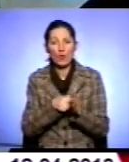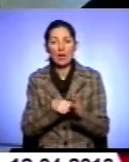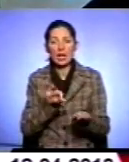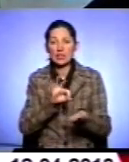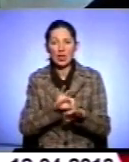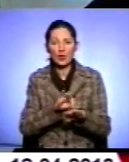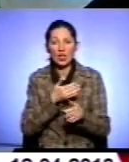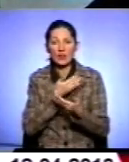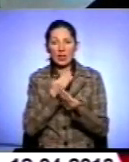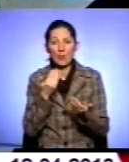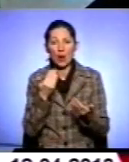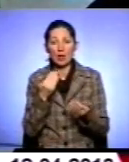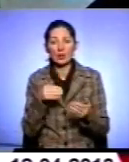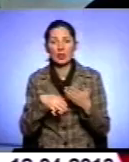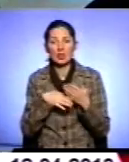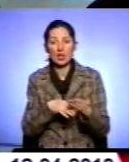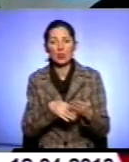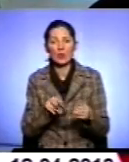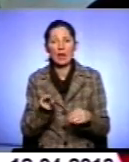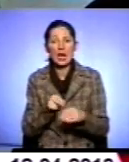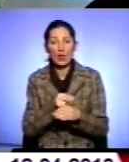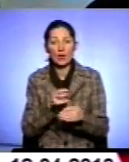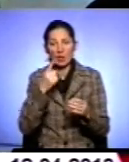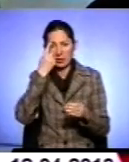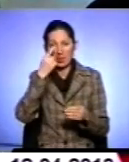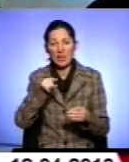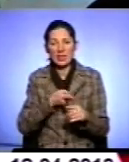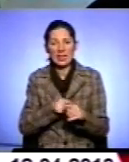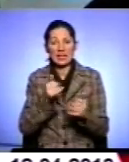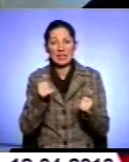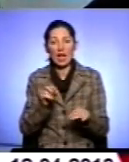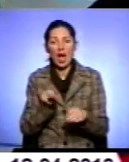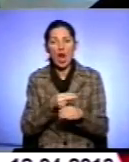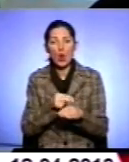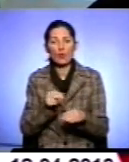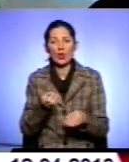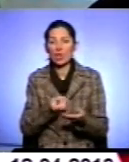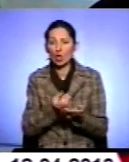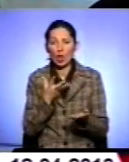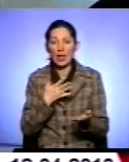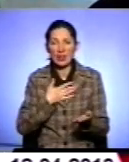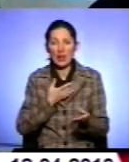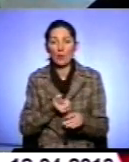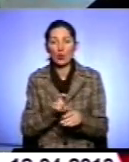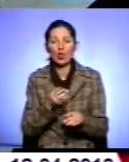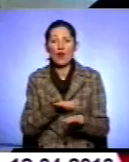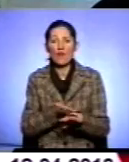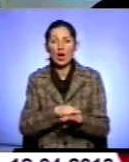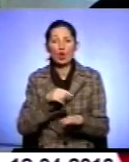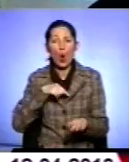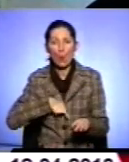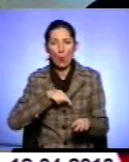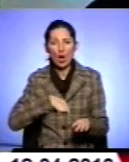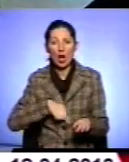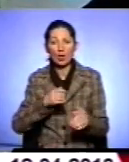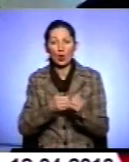немає засобів на лікування. Ви знаєте, яке зараз лікування дороге. Це дуже важко нам морально кожного дня і дуже